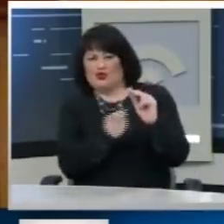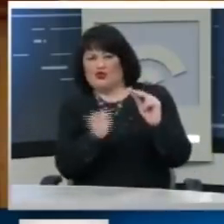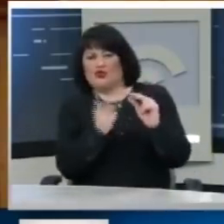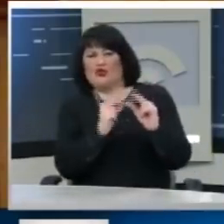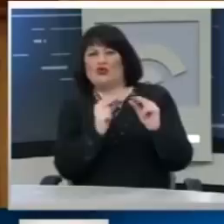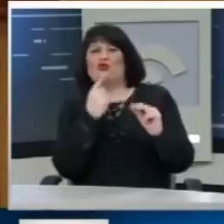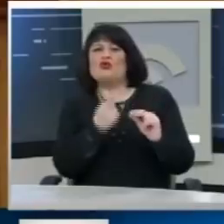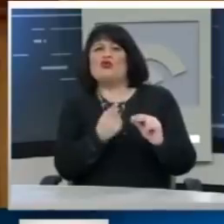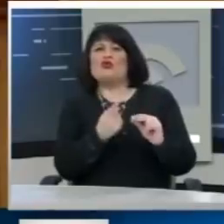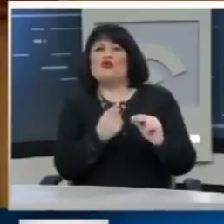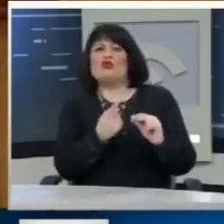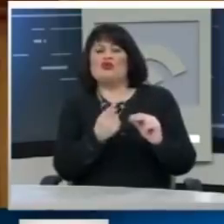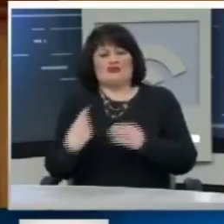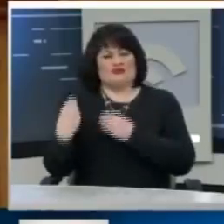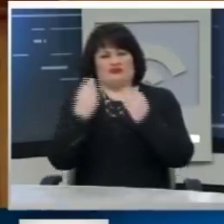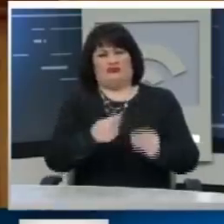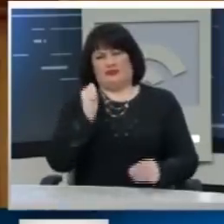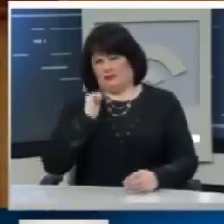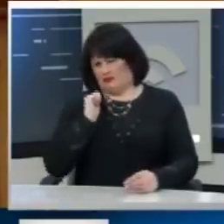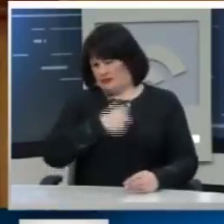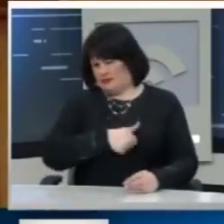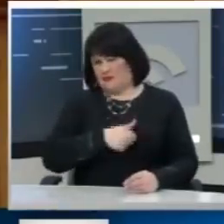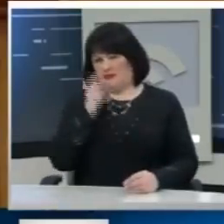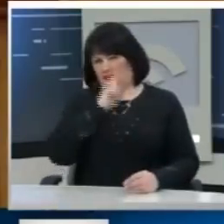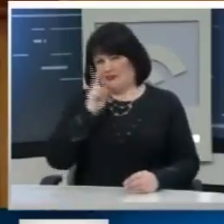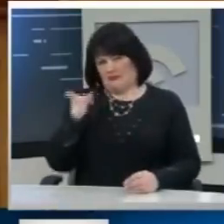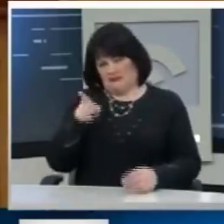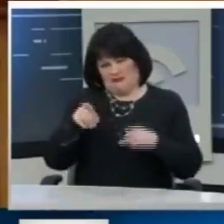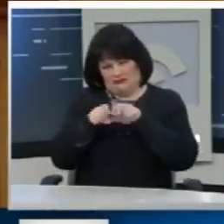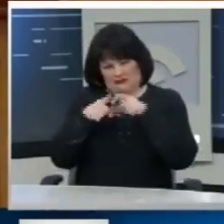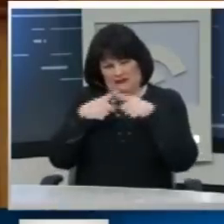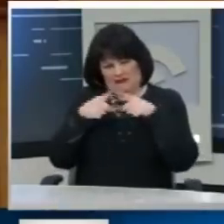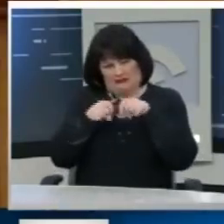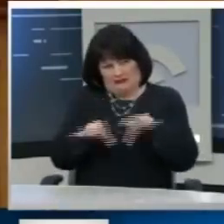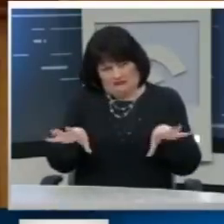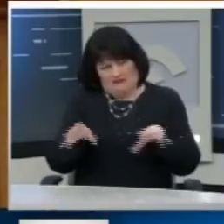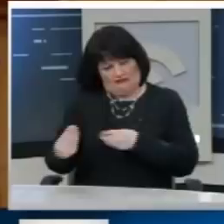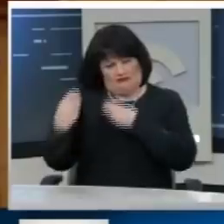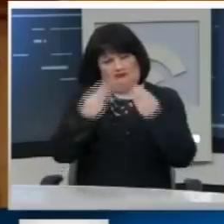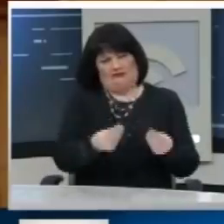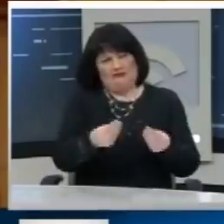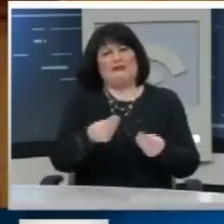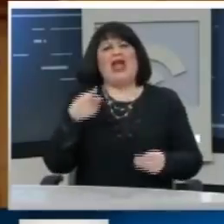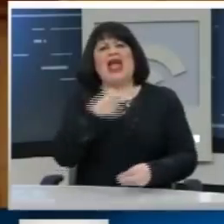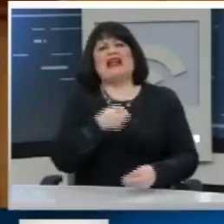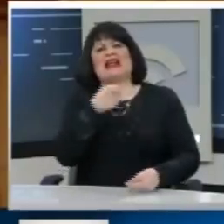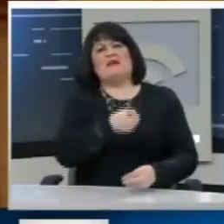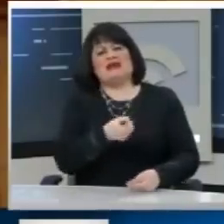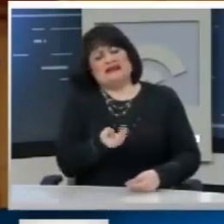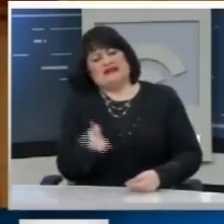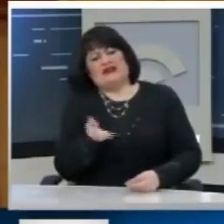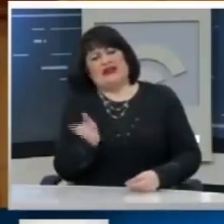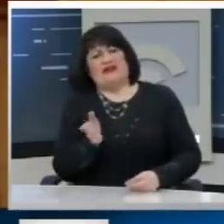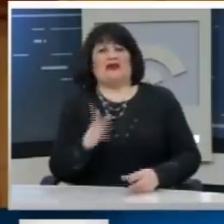μας παραδώσετε το καταστροφικό δίκαιο που έχετε κάνει η Σοβιετική Ένωση και θα φυγαδέψουμε τους εγκληματίες, όπερ